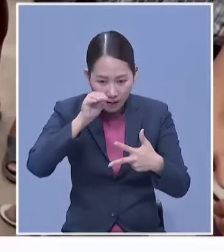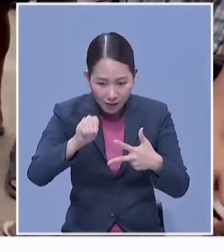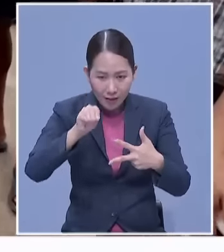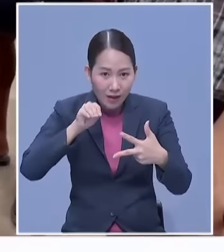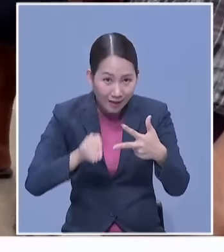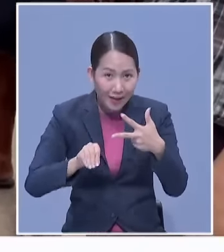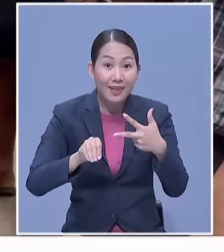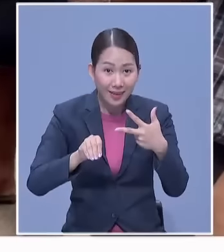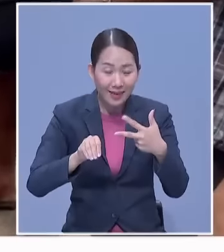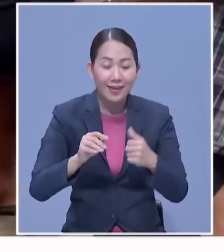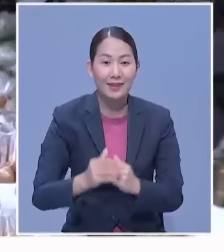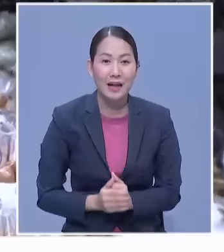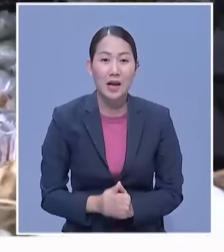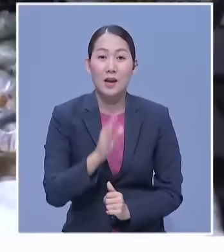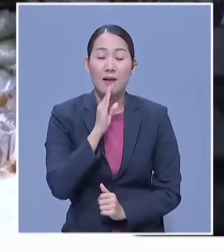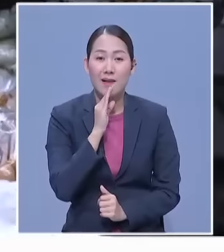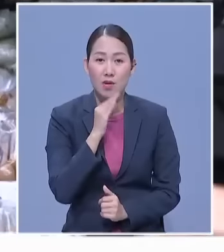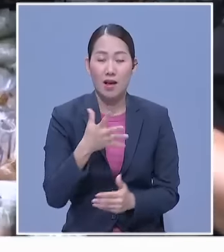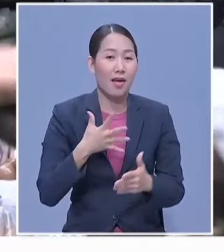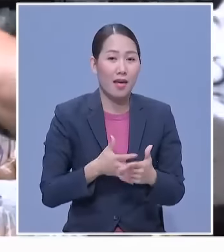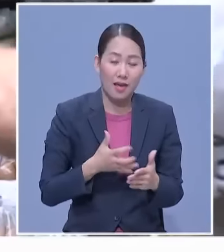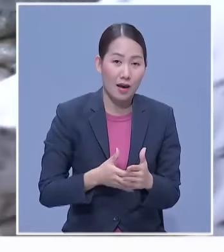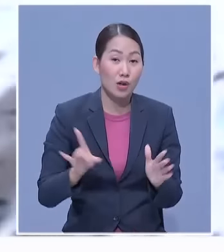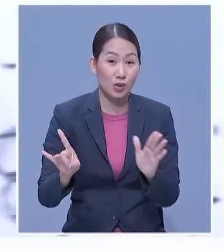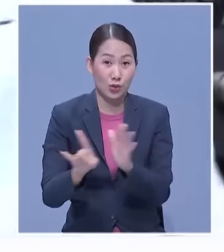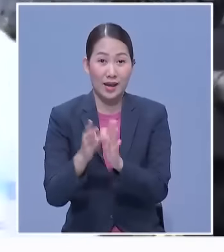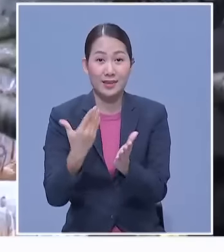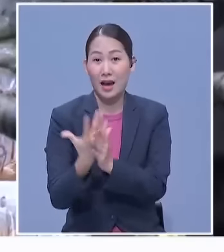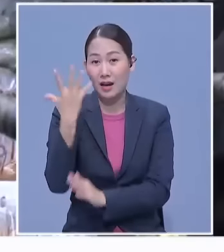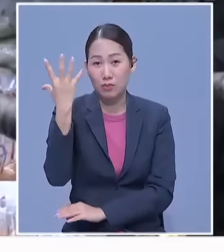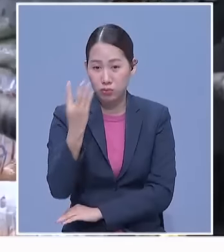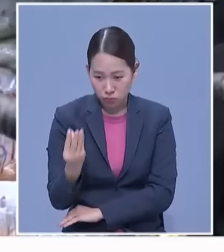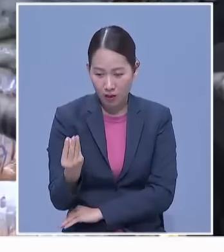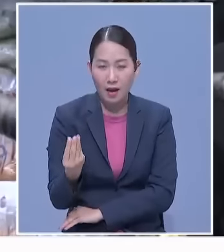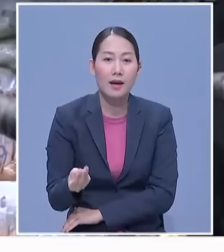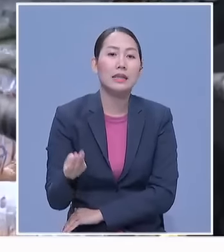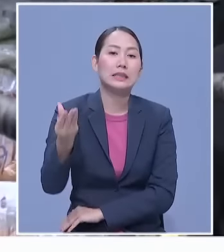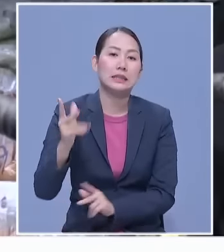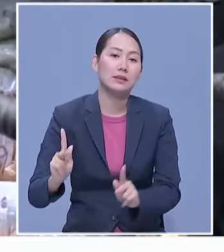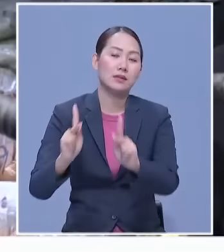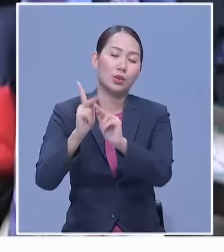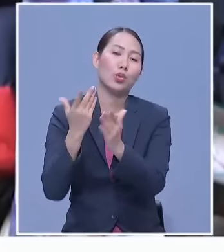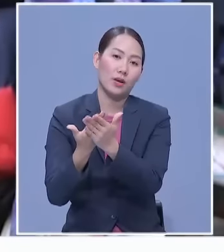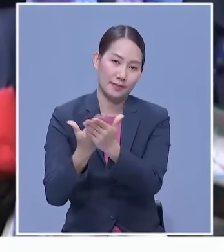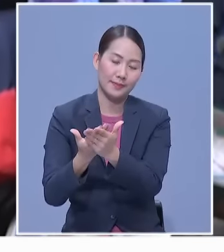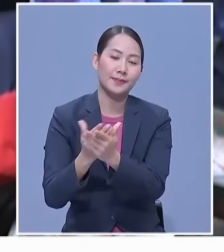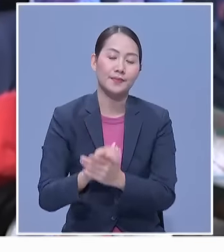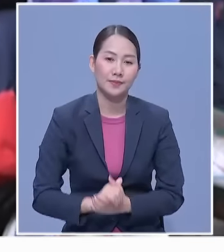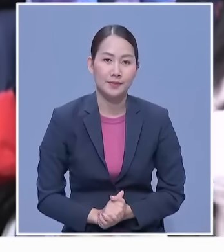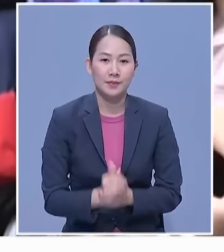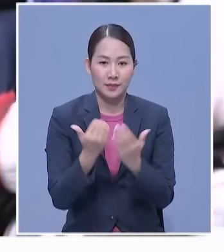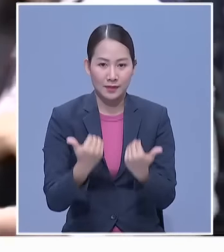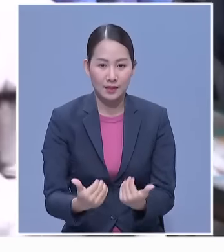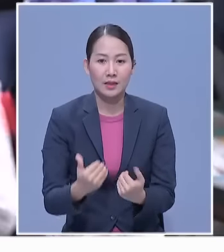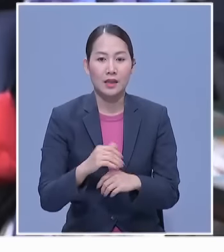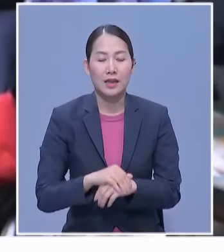คลังค่ะส่วนการดำเนินการที่ผ่านมาคุณจุลพันธ์บอกว่ารอบแรกและรอบเก็บตกรวมทั้งหมด 14.55ล้านคนที่